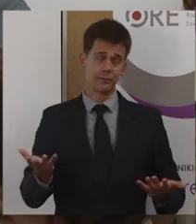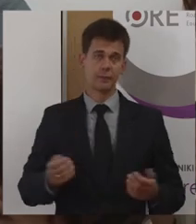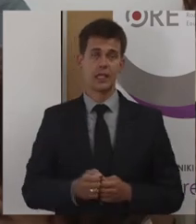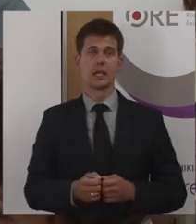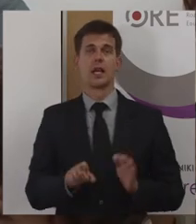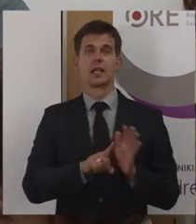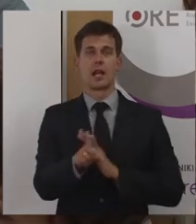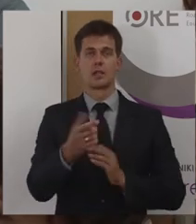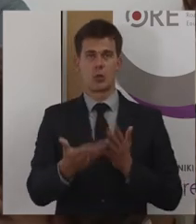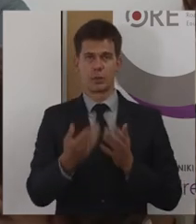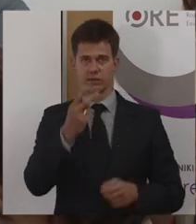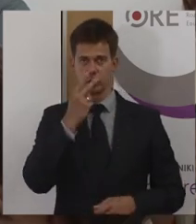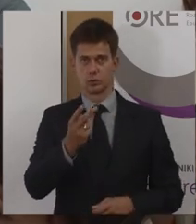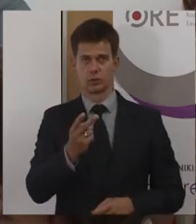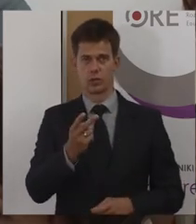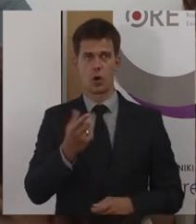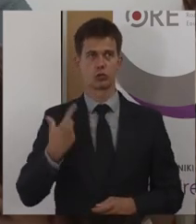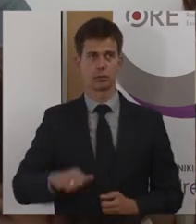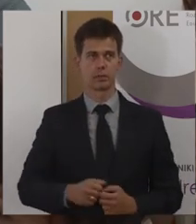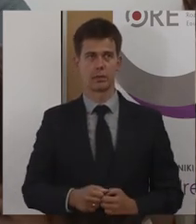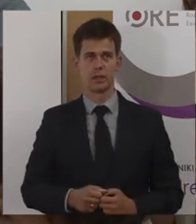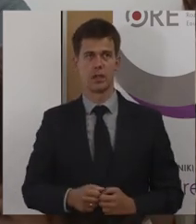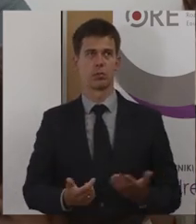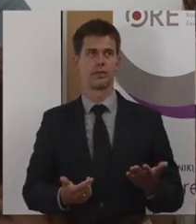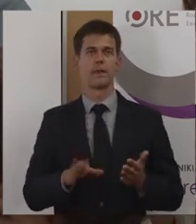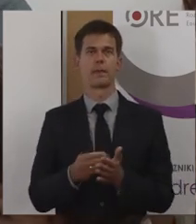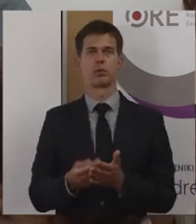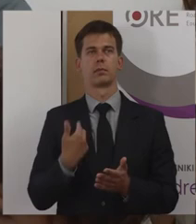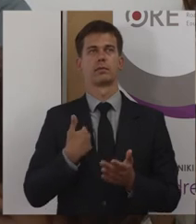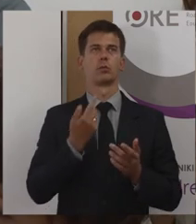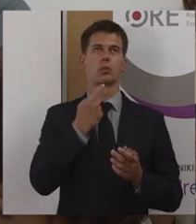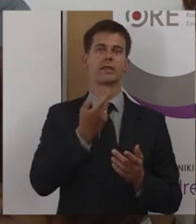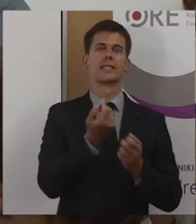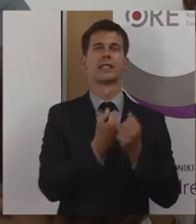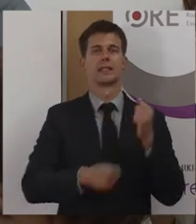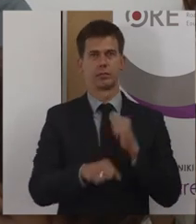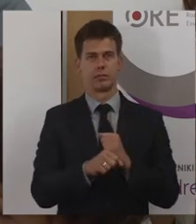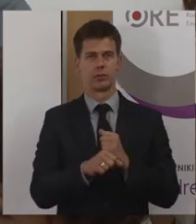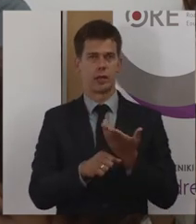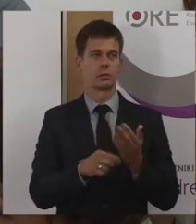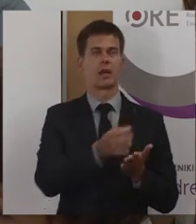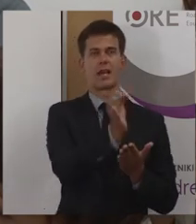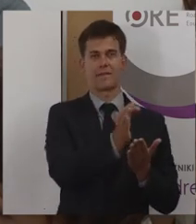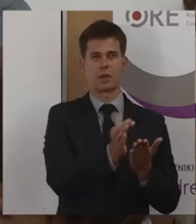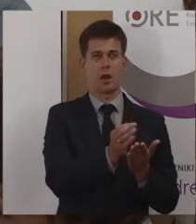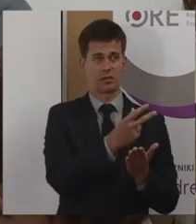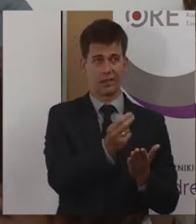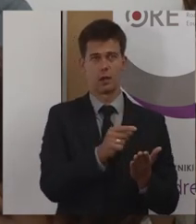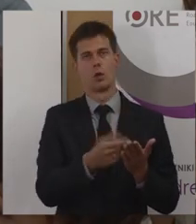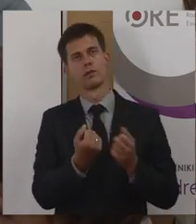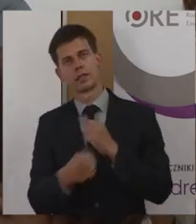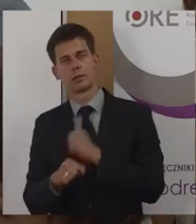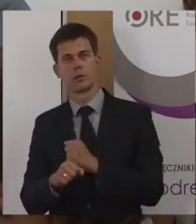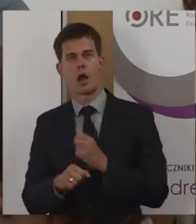Dla osób słabowidzących, bo mówimy o alternatywie, prawda, że są opisy alternatywne dla osób niewidomych. Gdzie są w tym